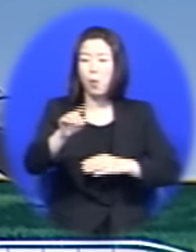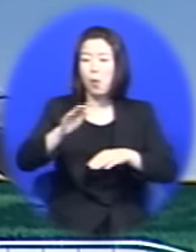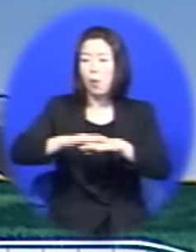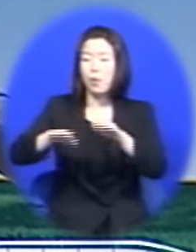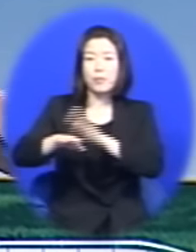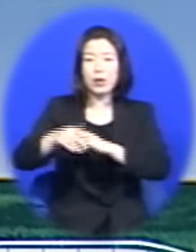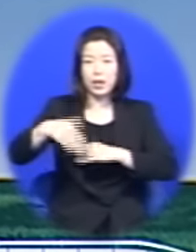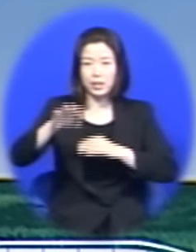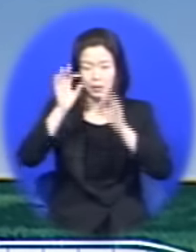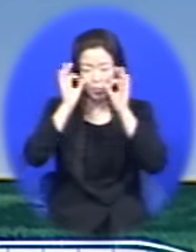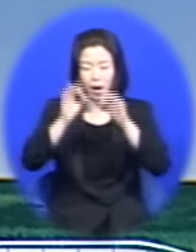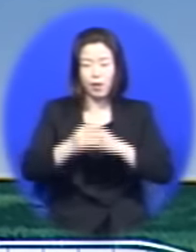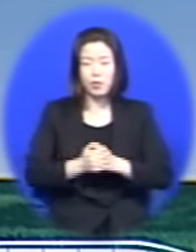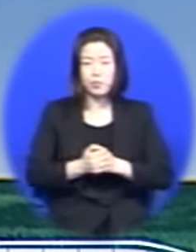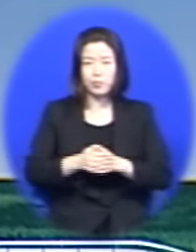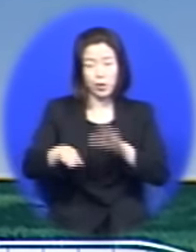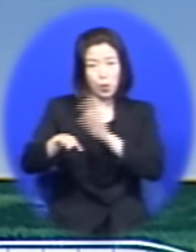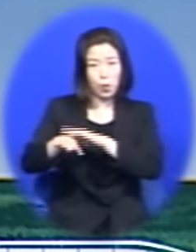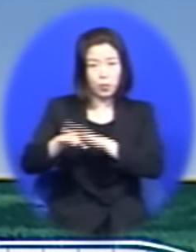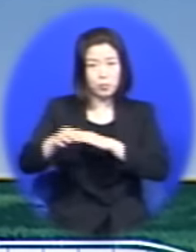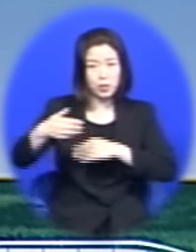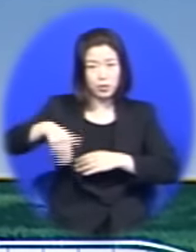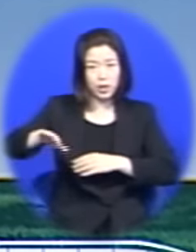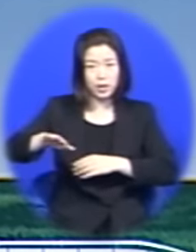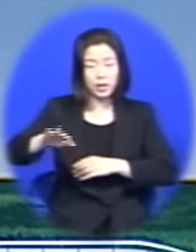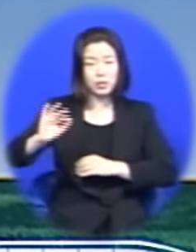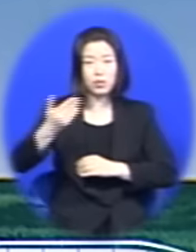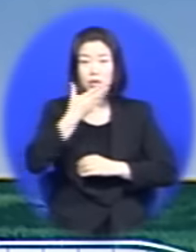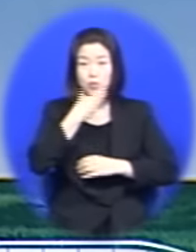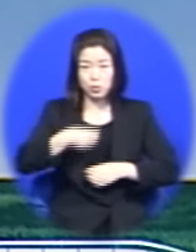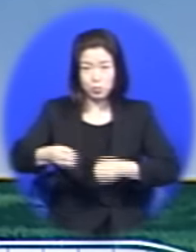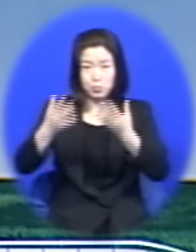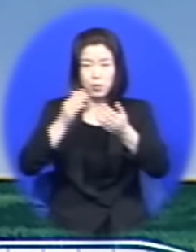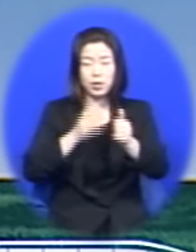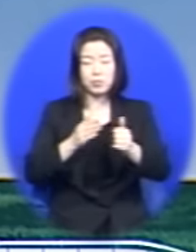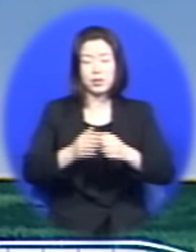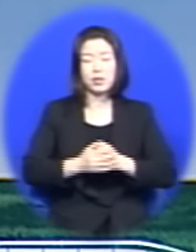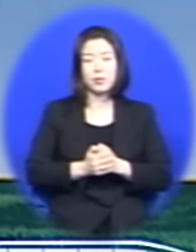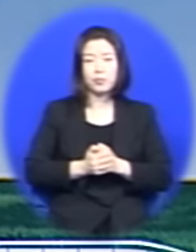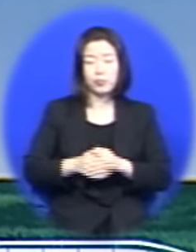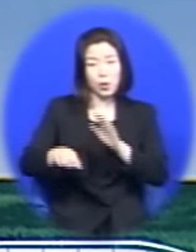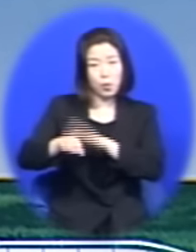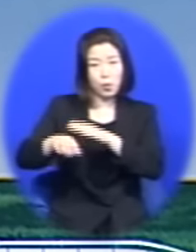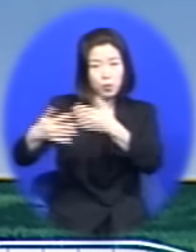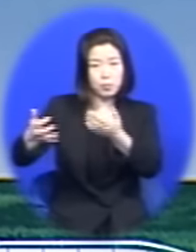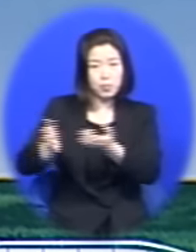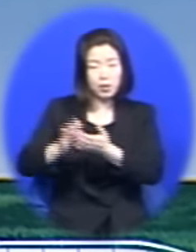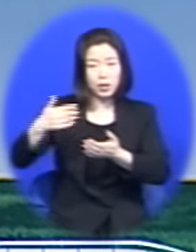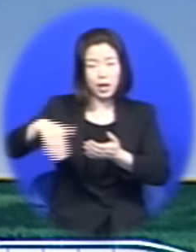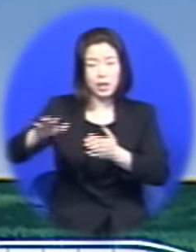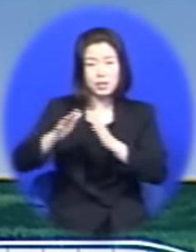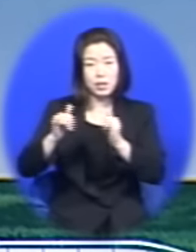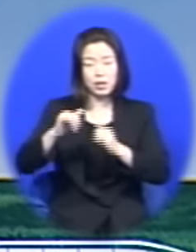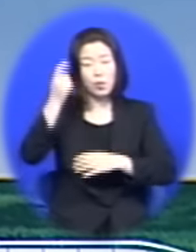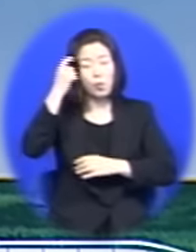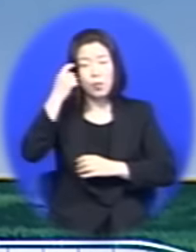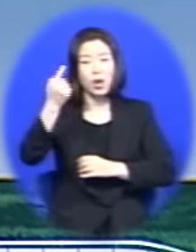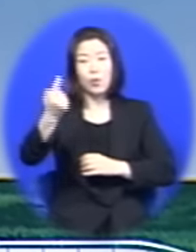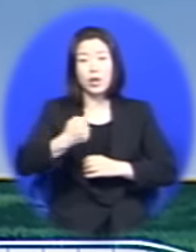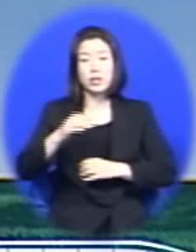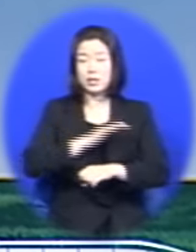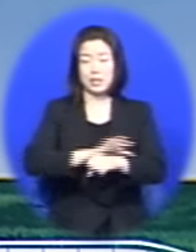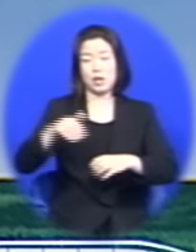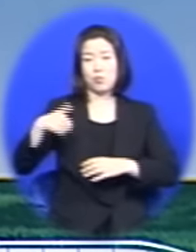가르시는지. 오른편으로 가게 되기를 축복합니다. 근데 오른편에 간 사람들이 자기들이 왜 오른편에 왔는지를